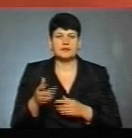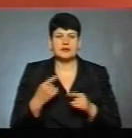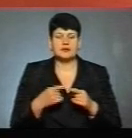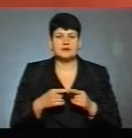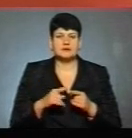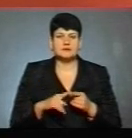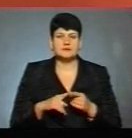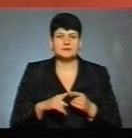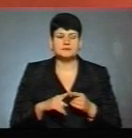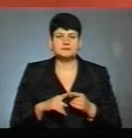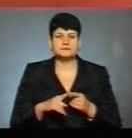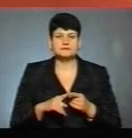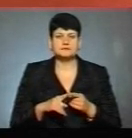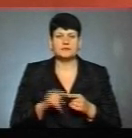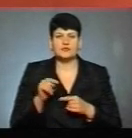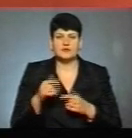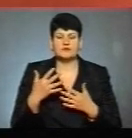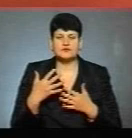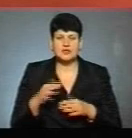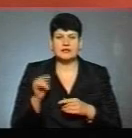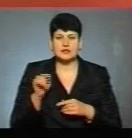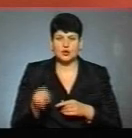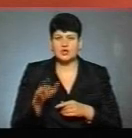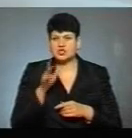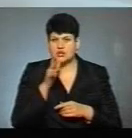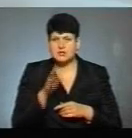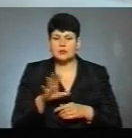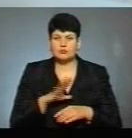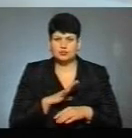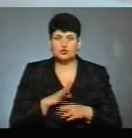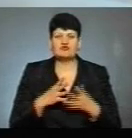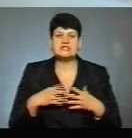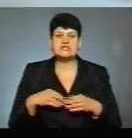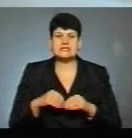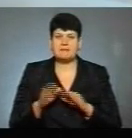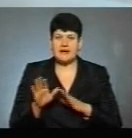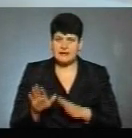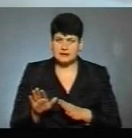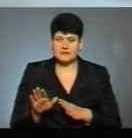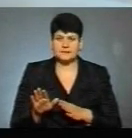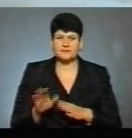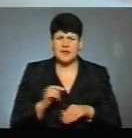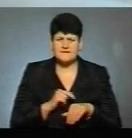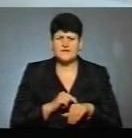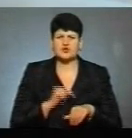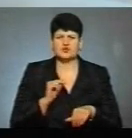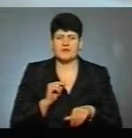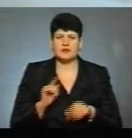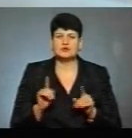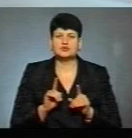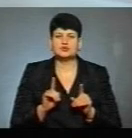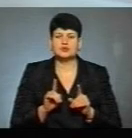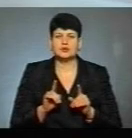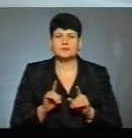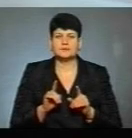цей. Бо він вже на той час був сімейний і відчувалося, що воно, ну